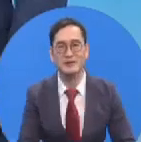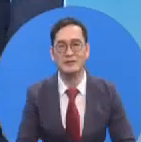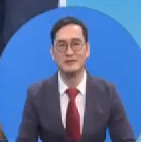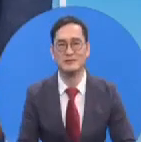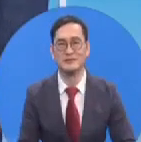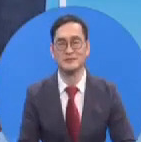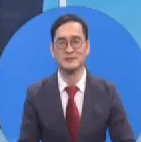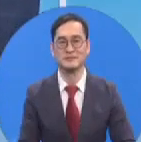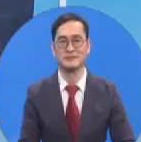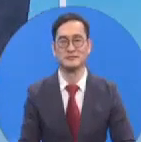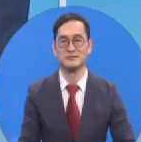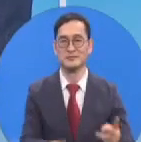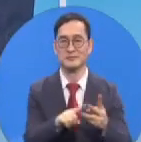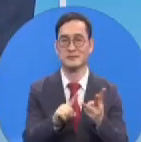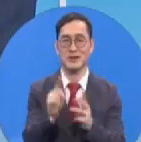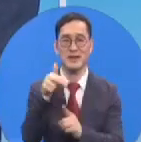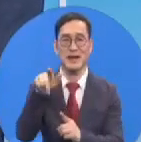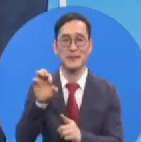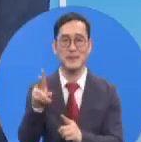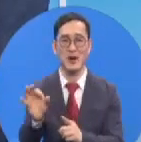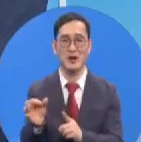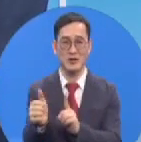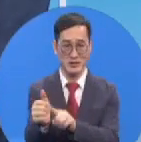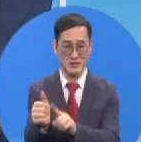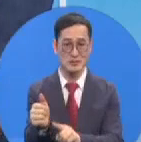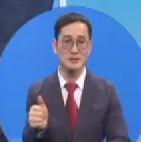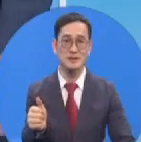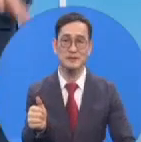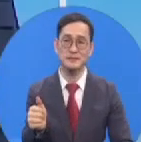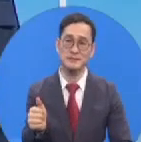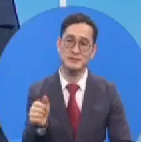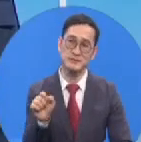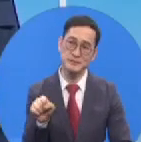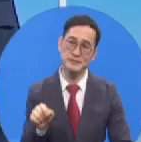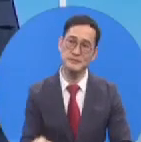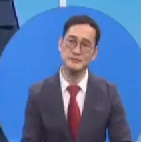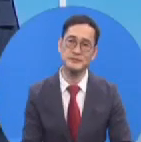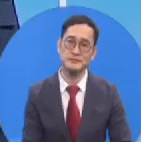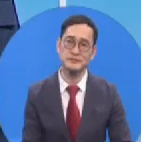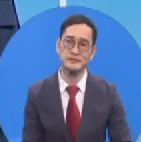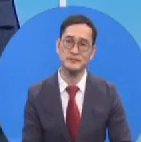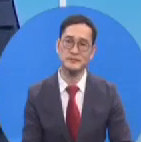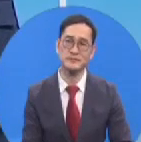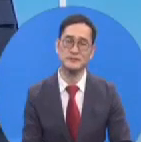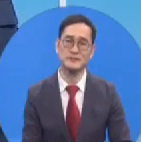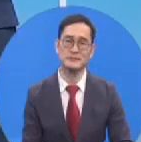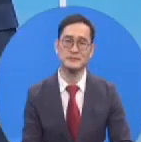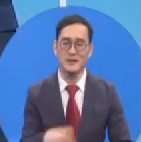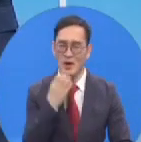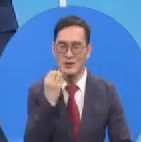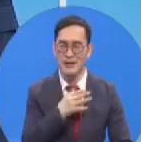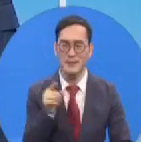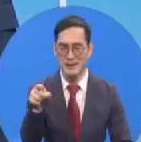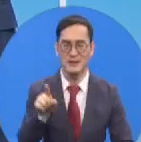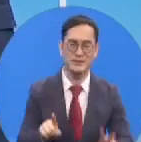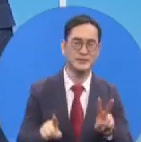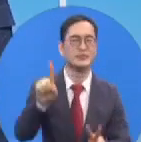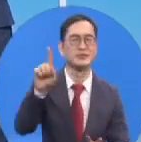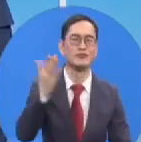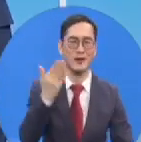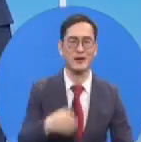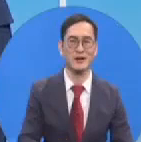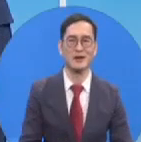했습니다. 반면에 이재명 지사를 언급하면서는 어차피 이재명으로 가야 하는데 이 지사와 다른